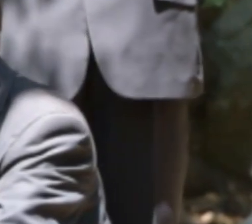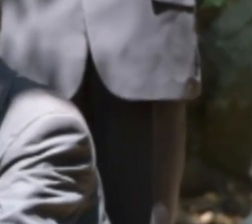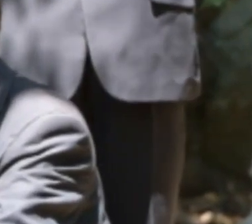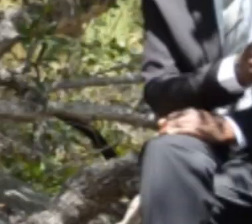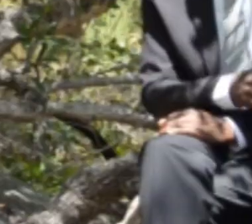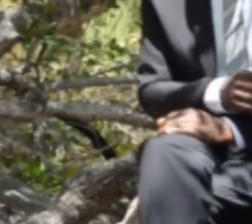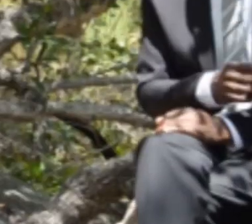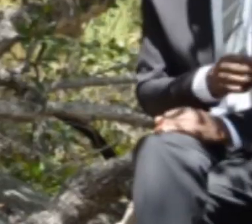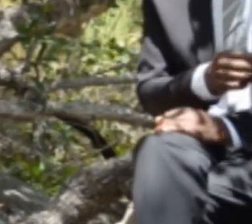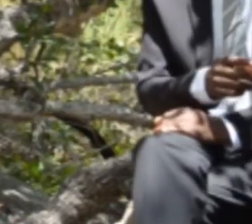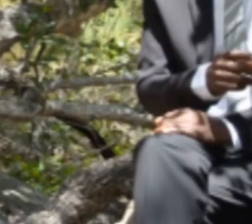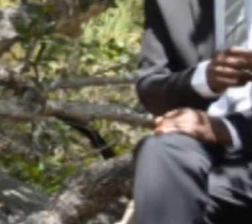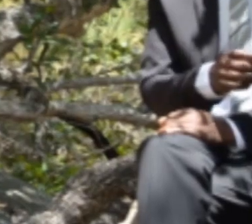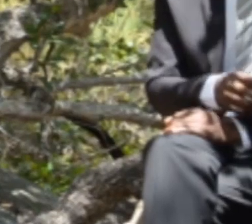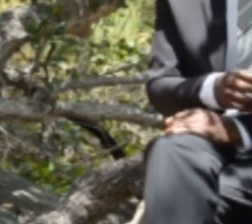achatibatsira,